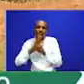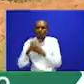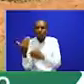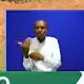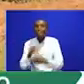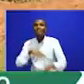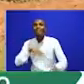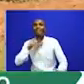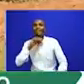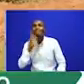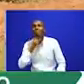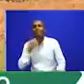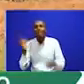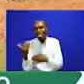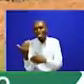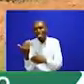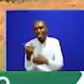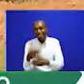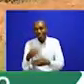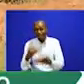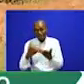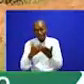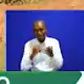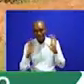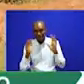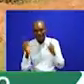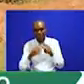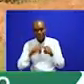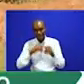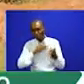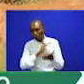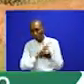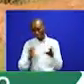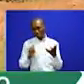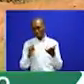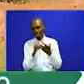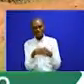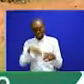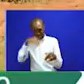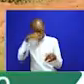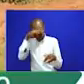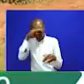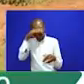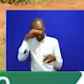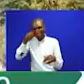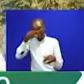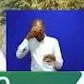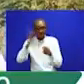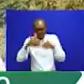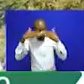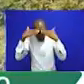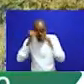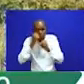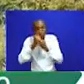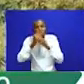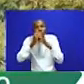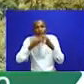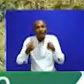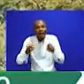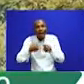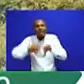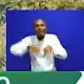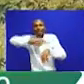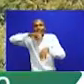wasirile, wana baitu mbaliko nyoma. Ibo bale busa igo babira maochi mbama tiki bagukora una serikali andana za